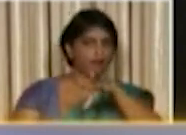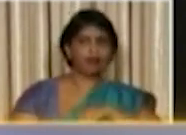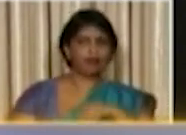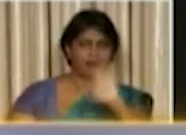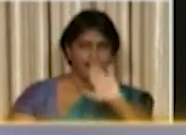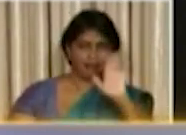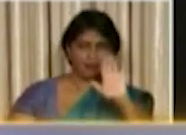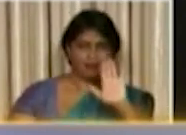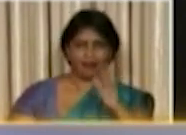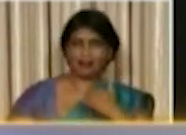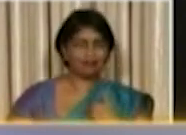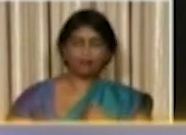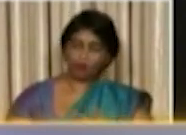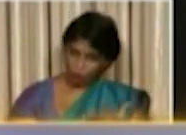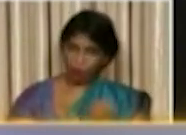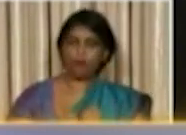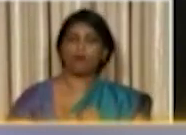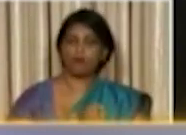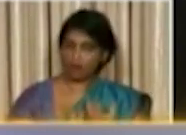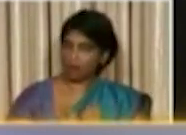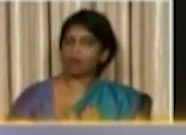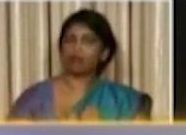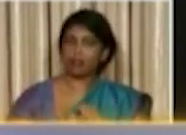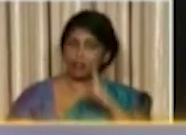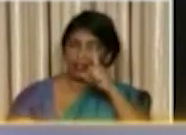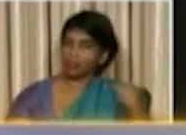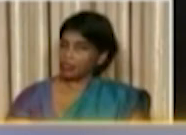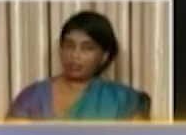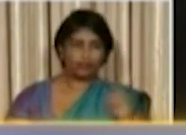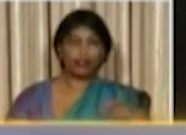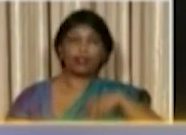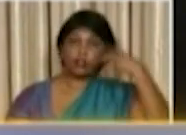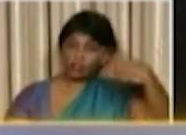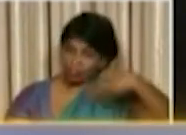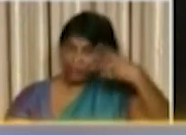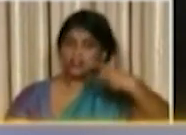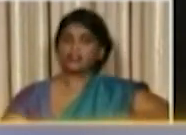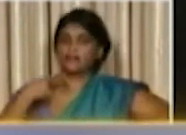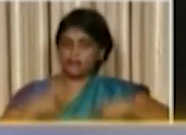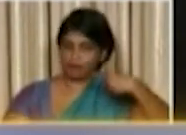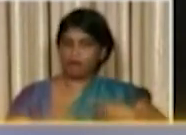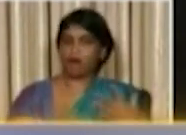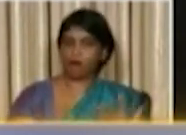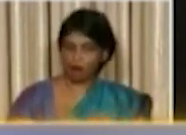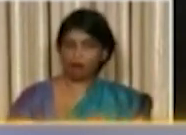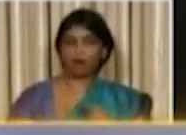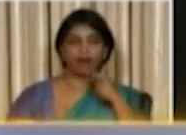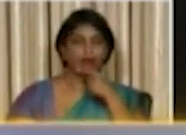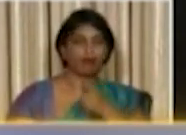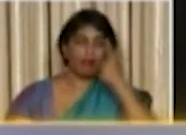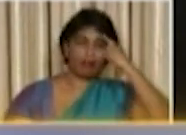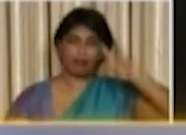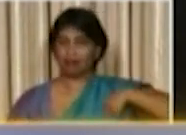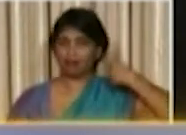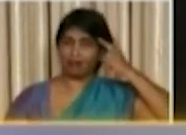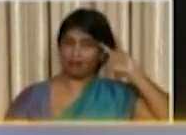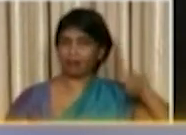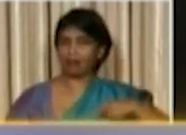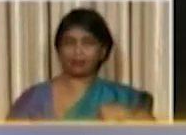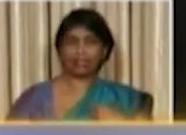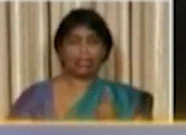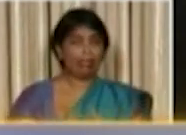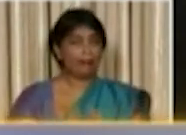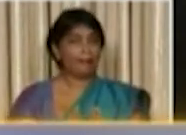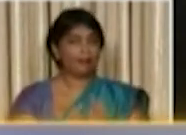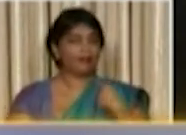එහෙම දෙයක් නැහැ. අපිට ඕන අපිට එක දවසක නෙවෙයි දවස් 3ක විවාදයක් ඕන. මේගොල්ලන්ට මේ ඕන ඕන විදියට මේ ඉක්මනින්